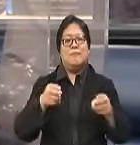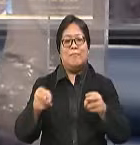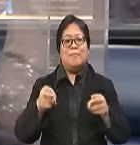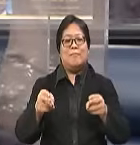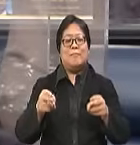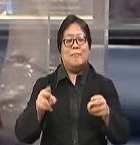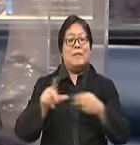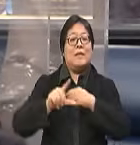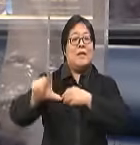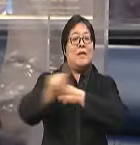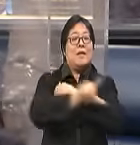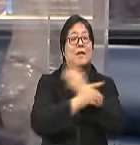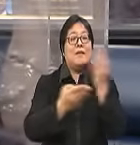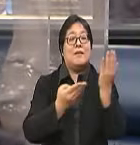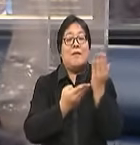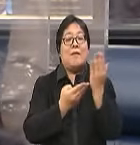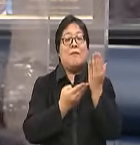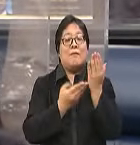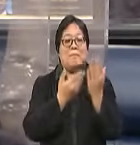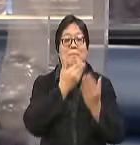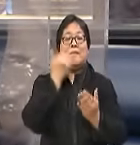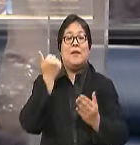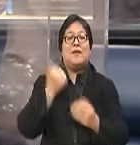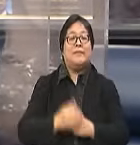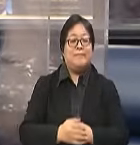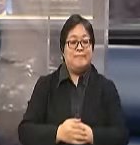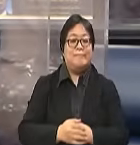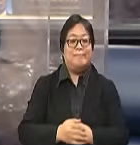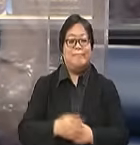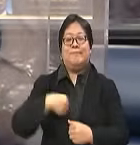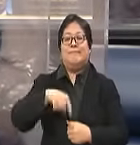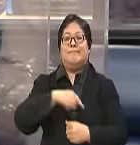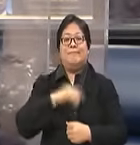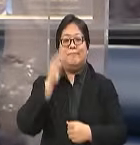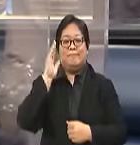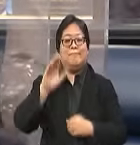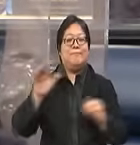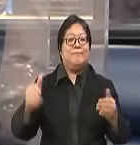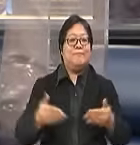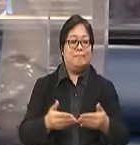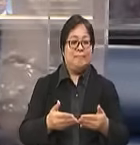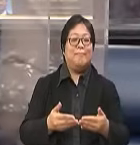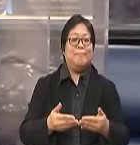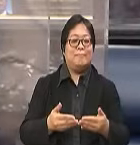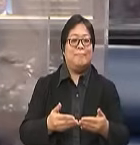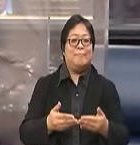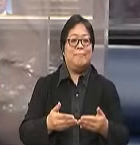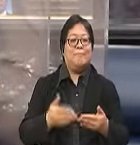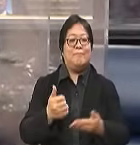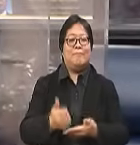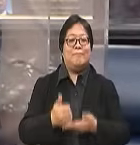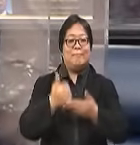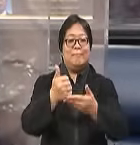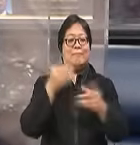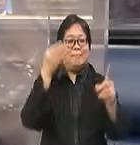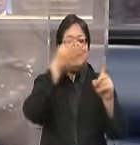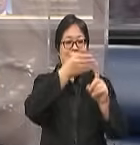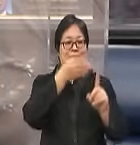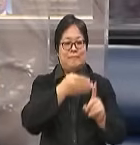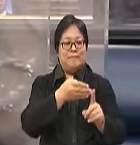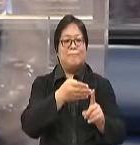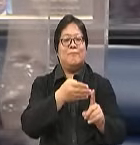ladang sawit mereka agar lebih produktif Jadi udah karena itu kita akan memperkenalkan bantuan besar